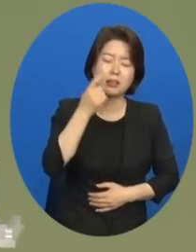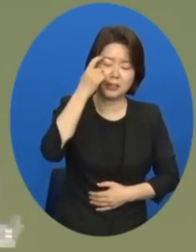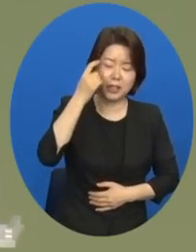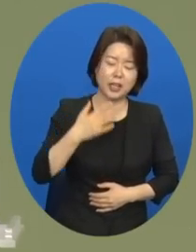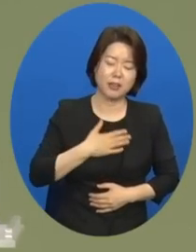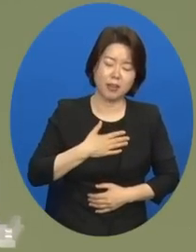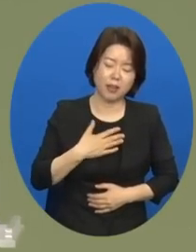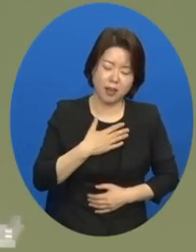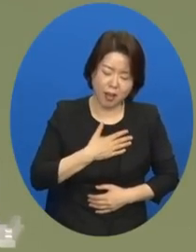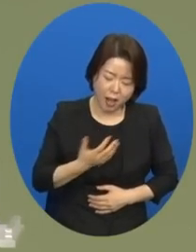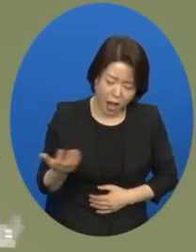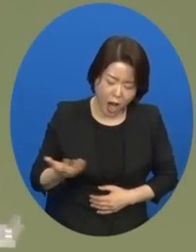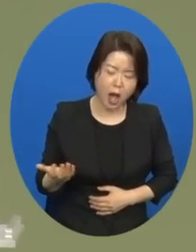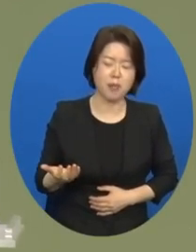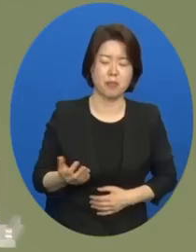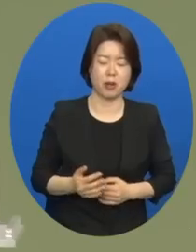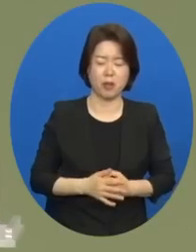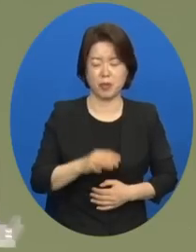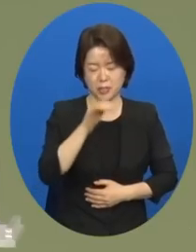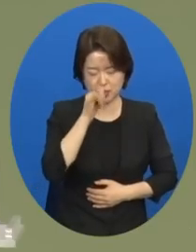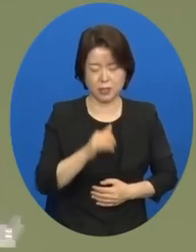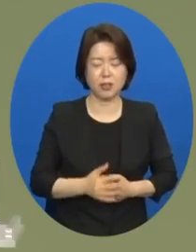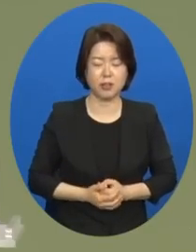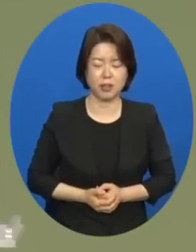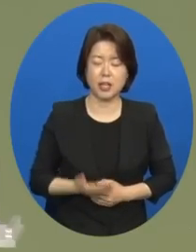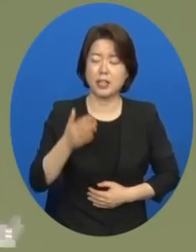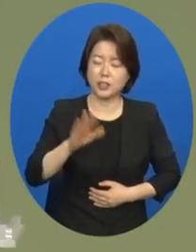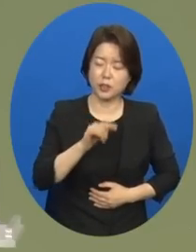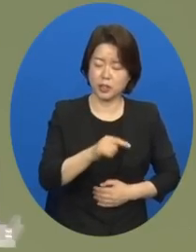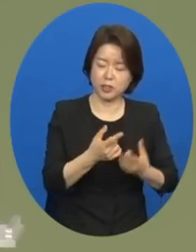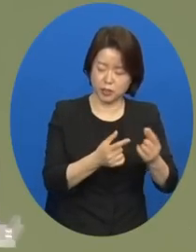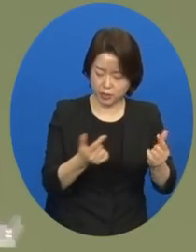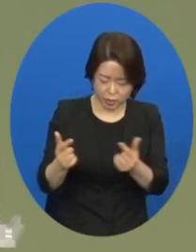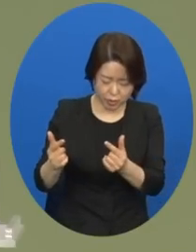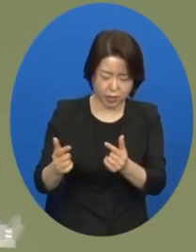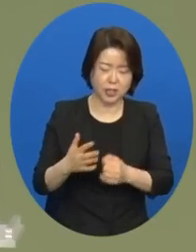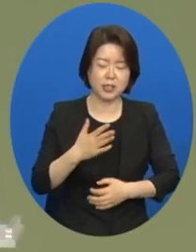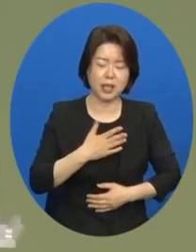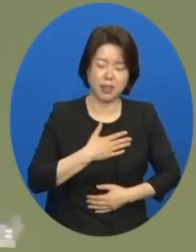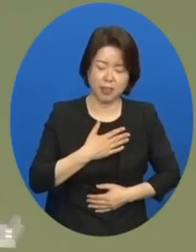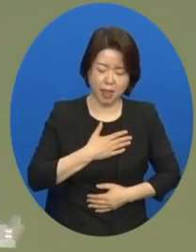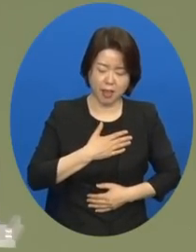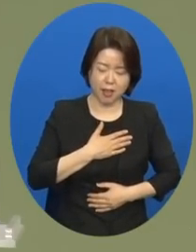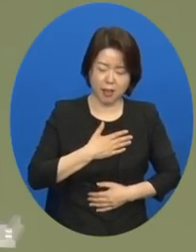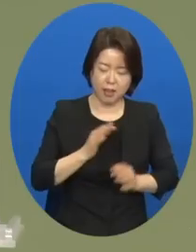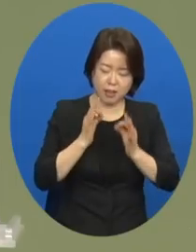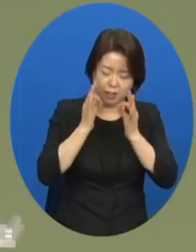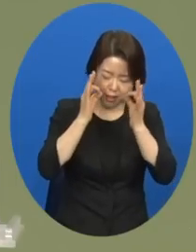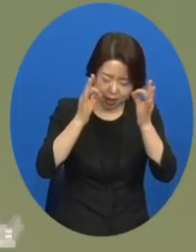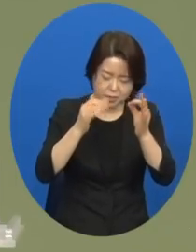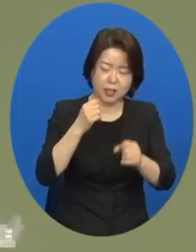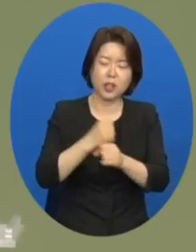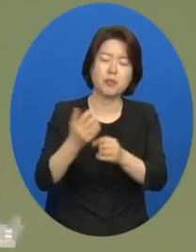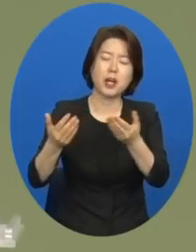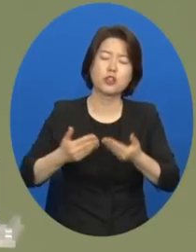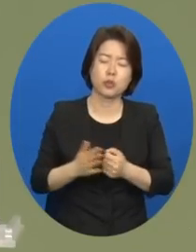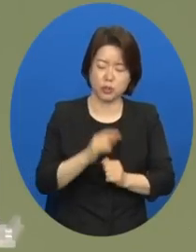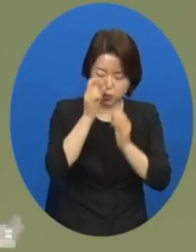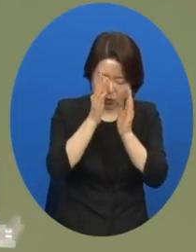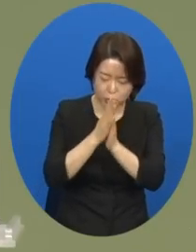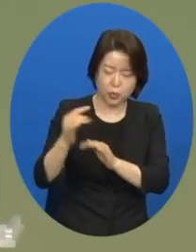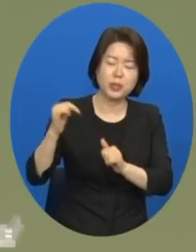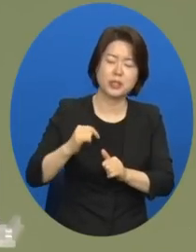가슴이 비어지는 것이 있었어 그러나 그런 것들이 얼마나 나를 간절하게 하고 기도하게